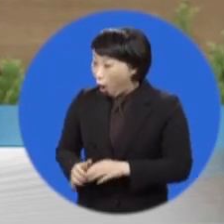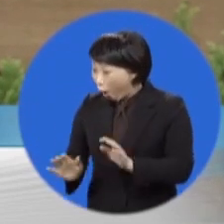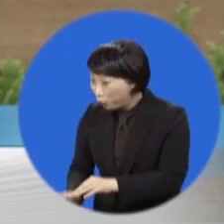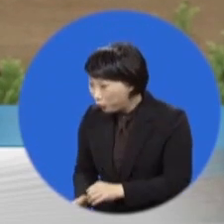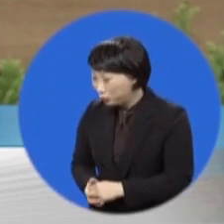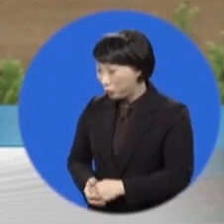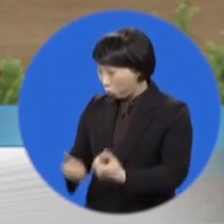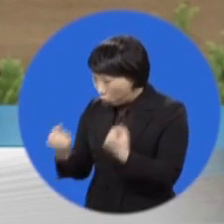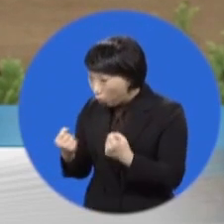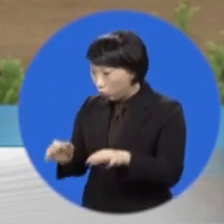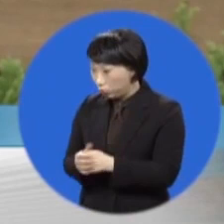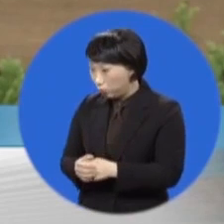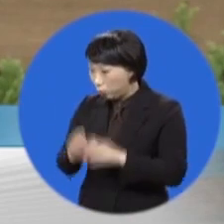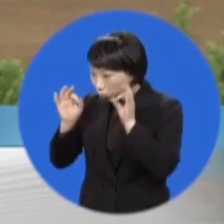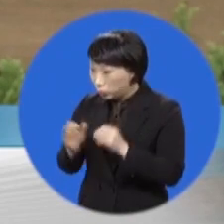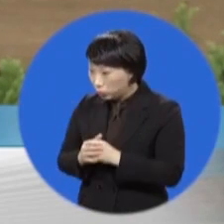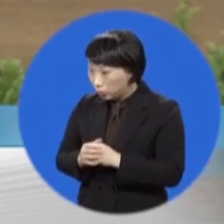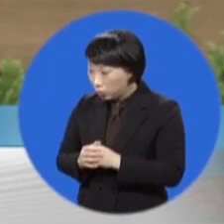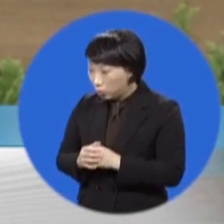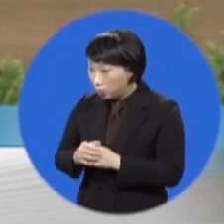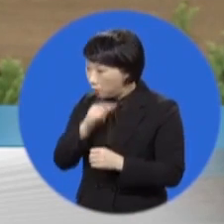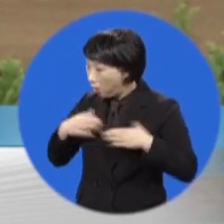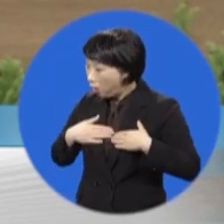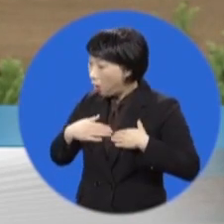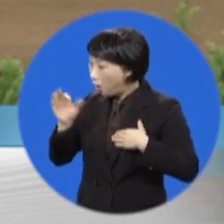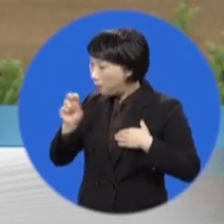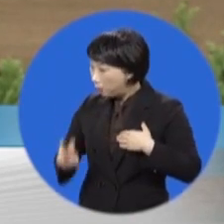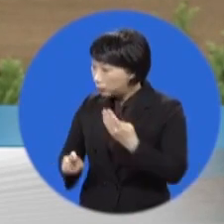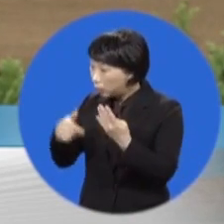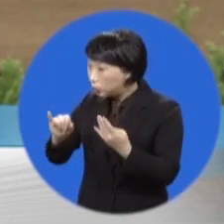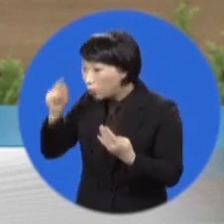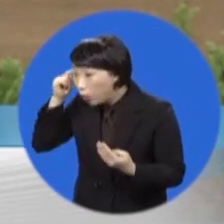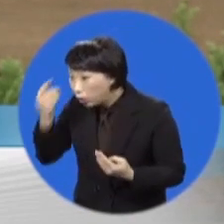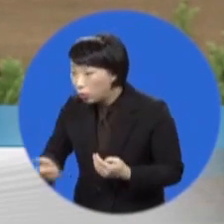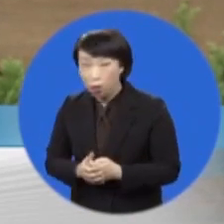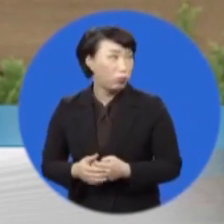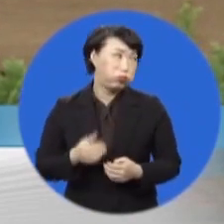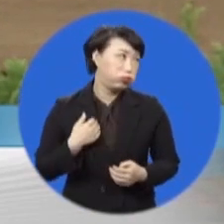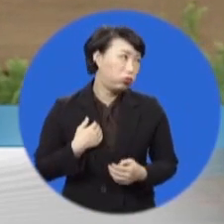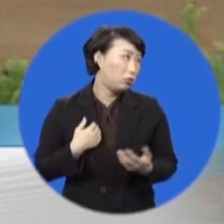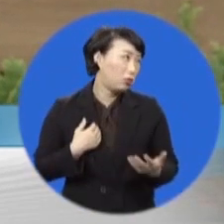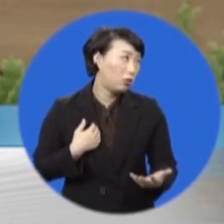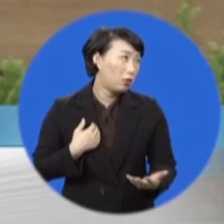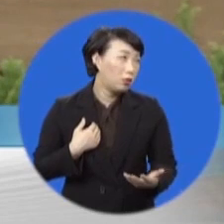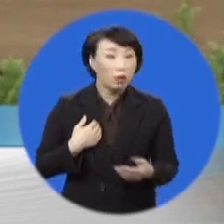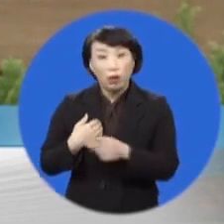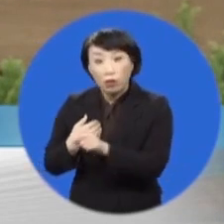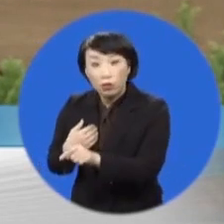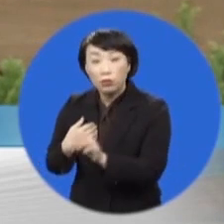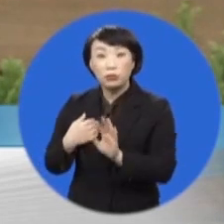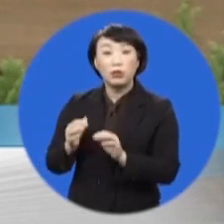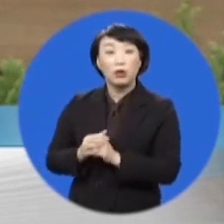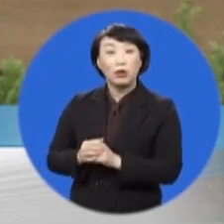중 치가 그런데 웬 폐암 사진 메 거 아 또 몰라요 그렇게요 근데 그렇게